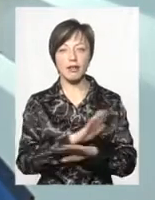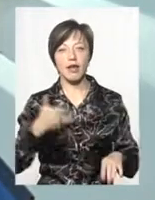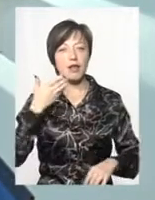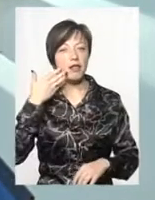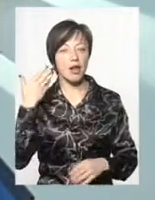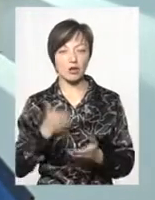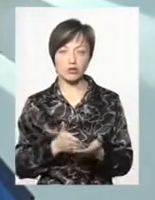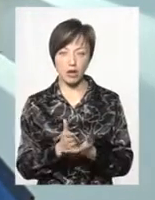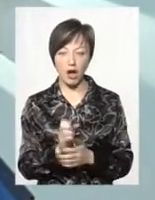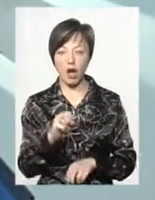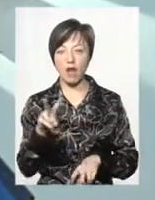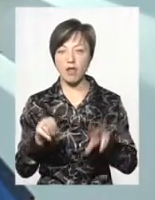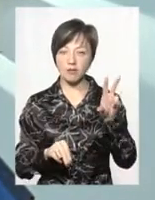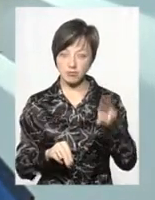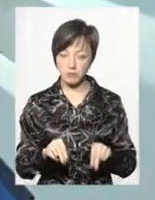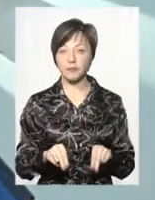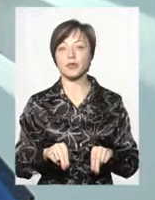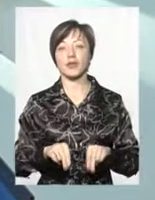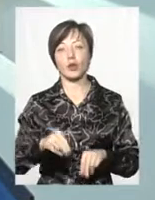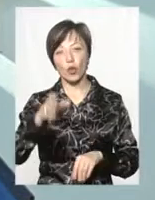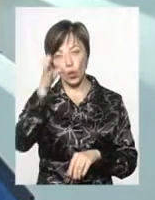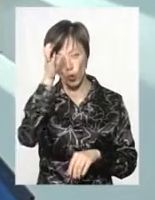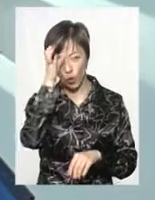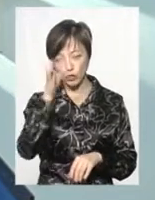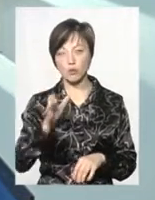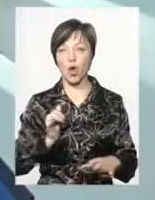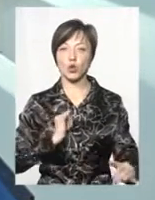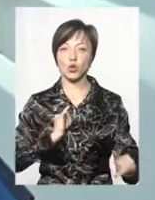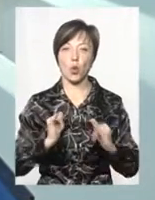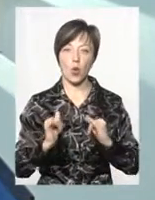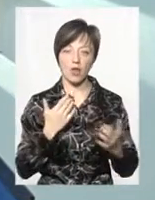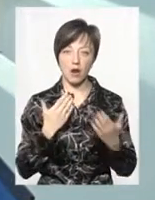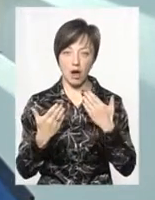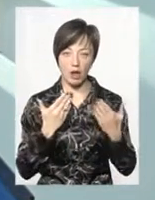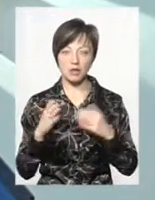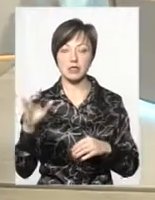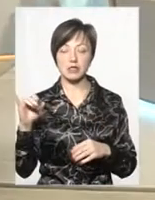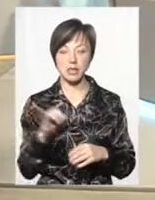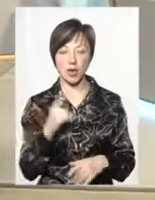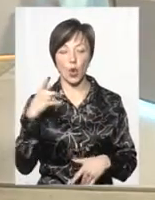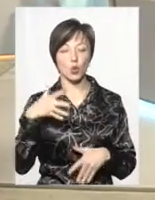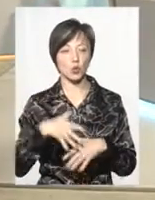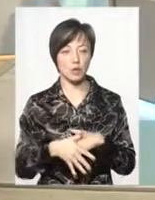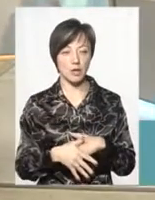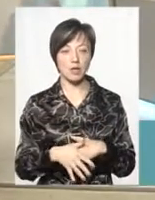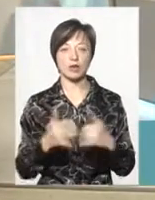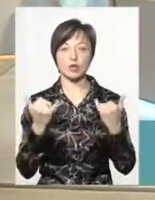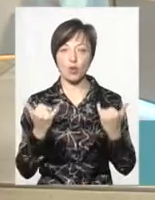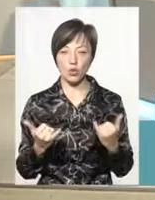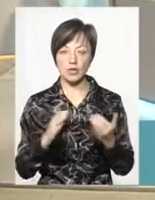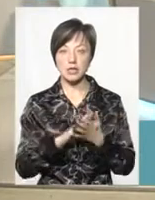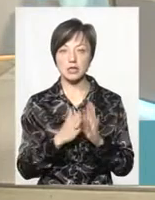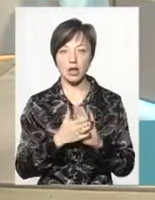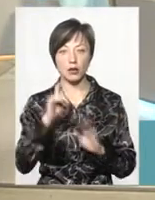шлях, але я надіюся, що все-таки розум, толерантність і розуміння сьогоднішнього